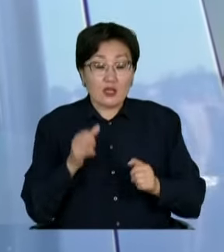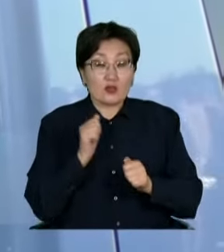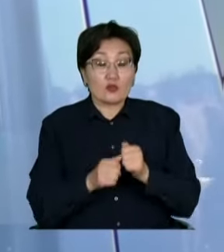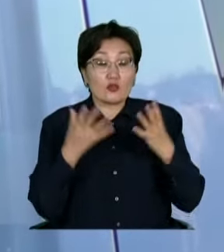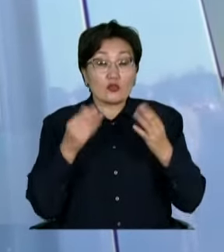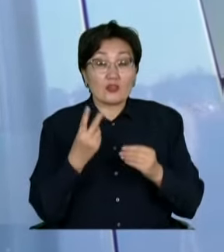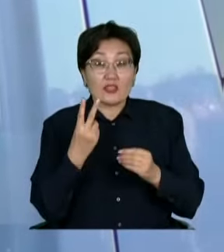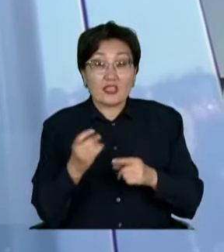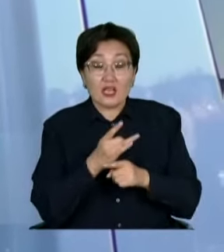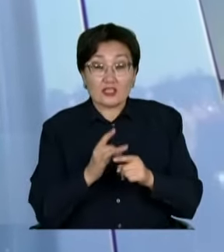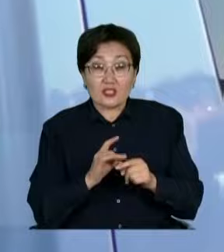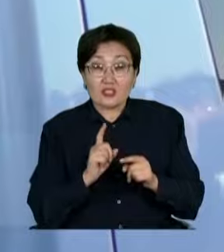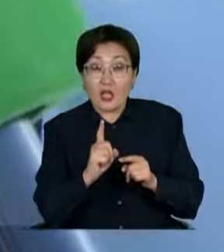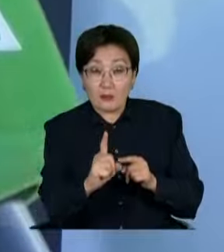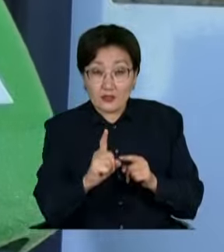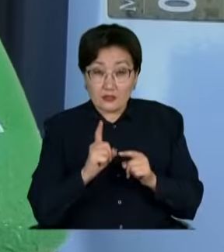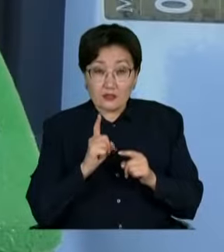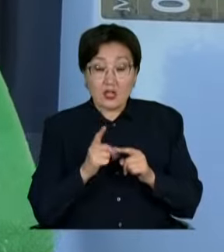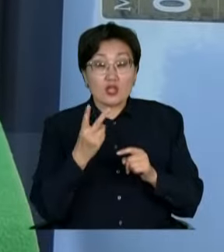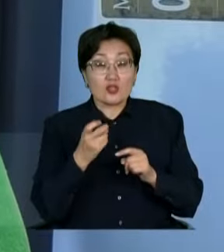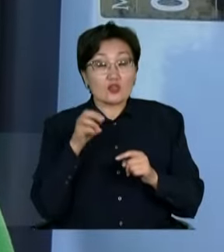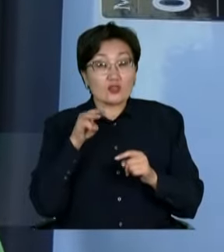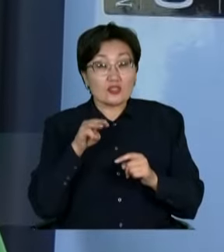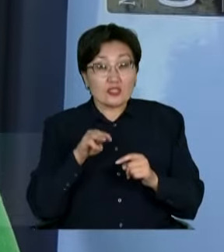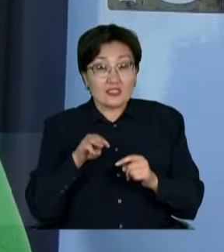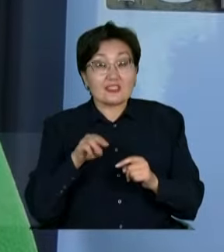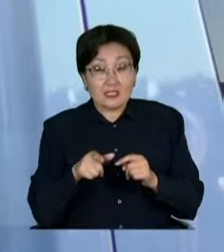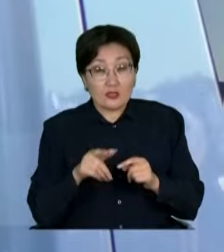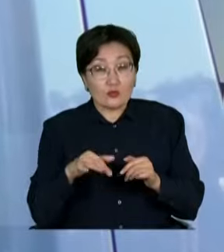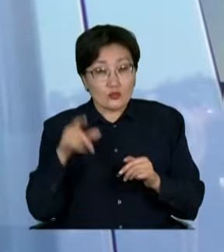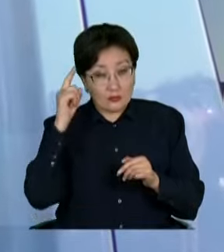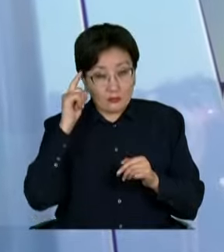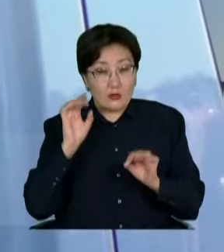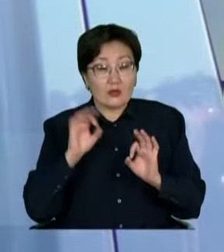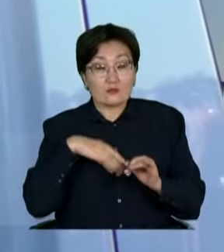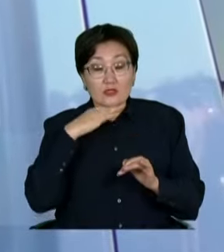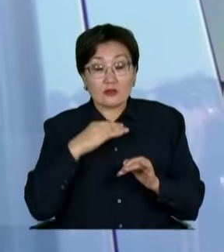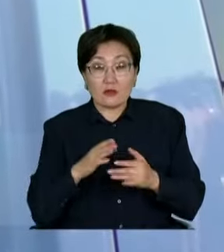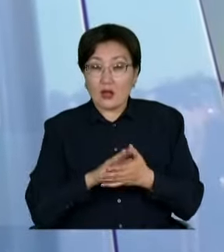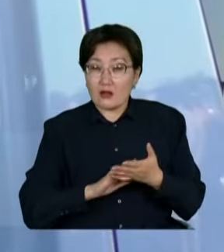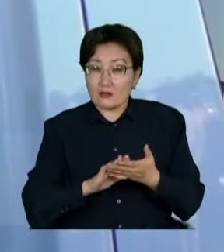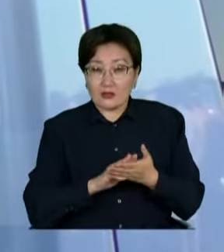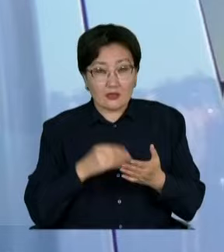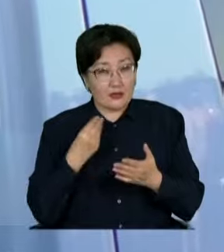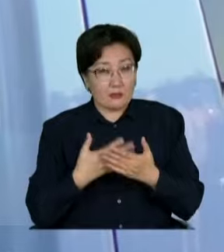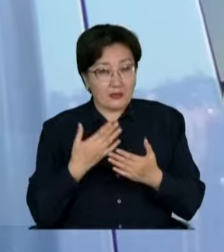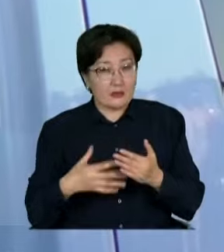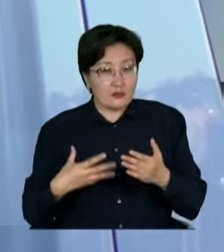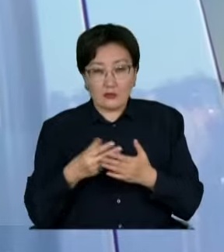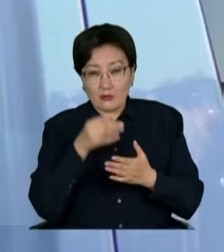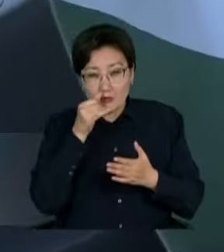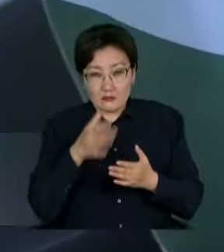ақ рет қатынауға, оны сол 200 теңгенің өзі жарайтын шығар деп ойлаймыз. Ары қарай көтеруге ешкімнің қалтасы көтермейді,